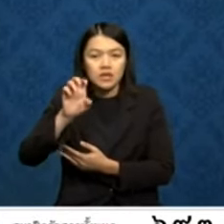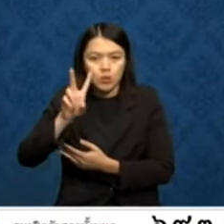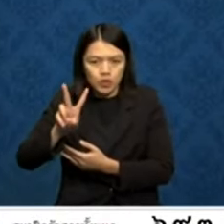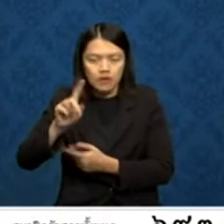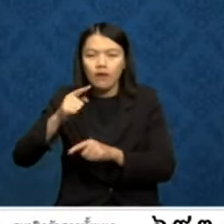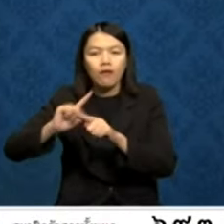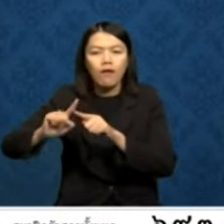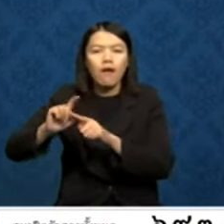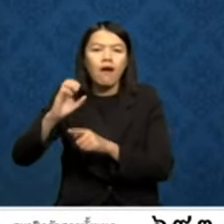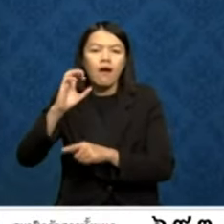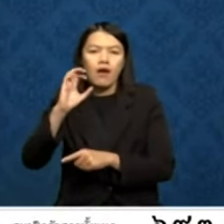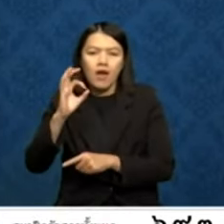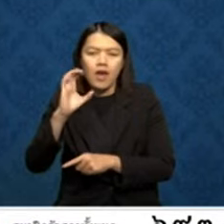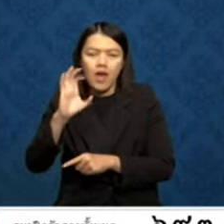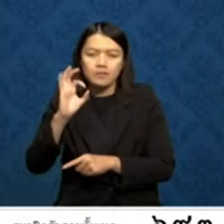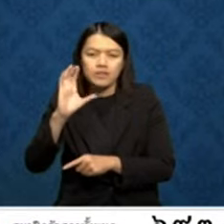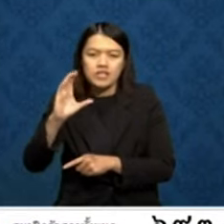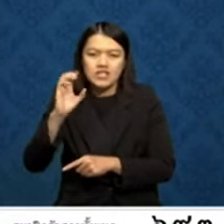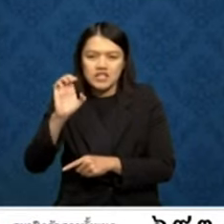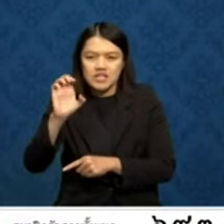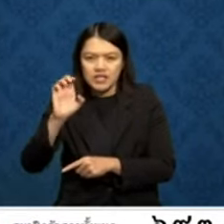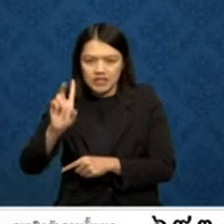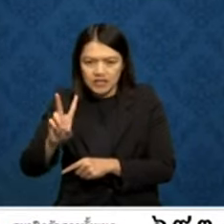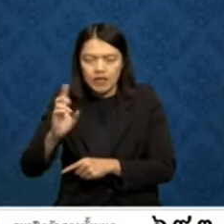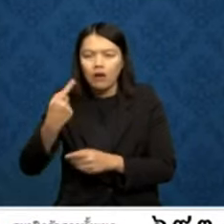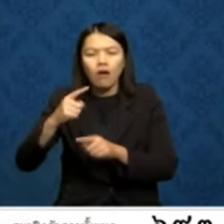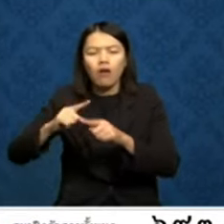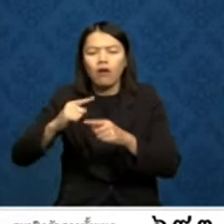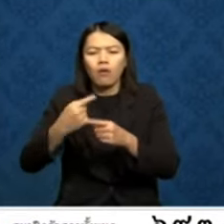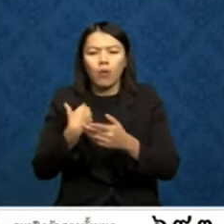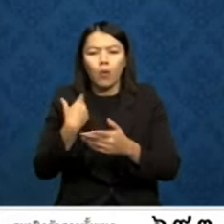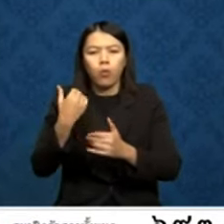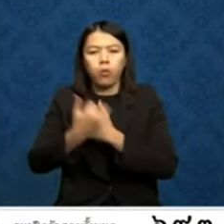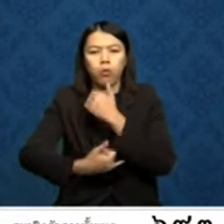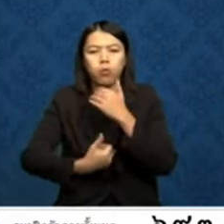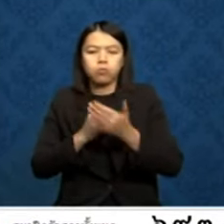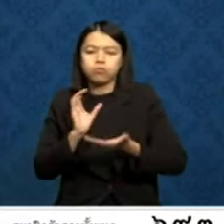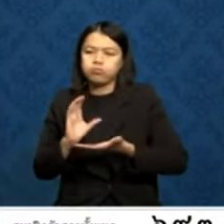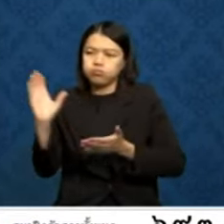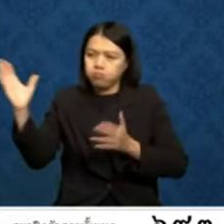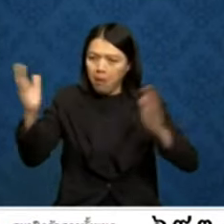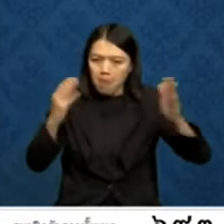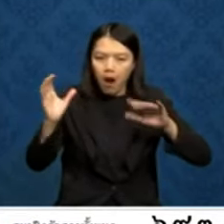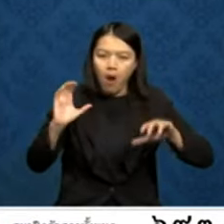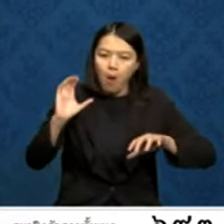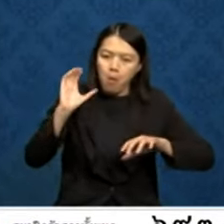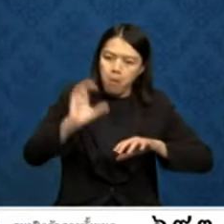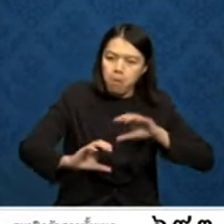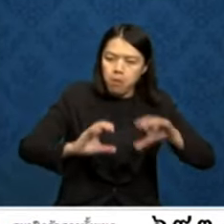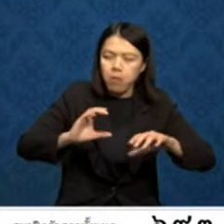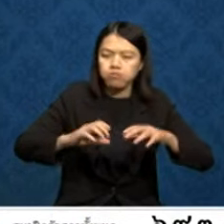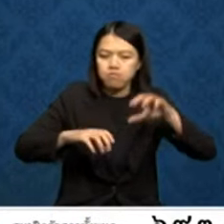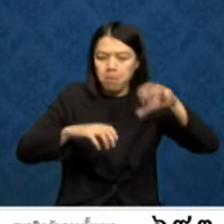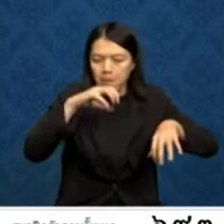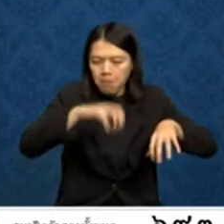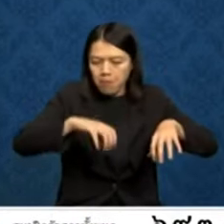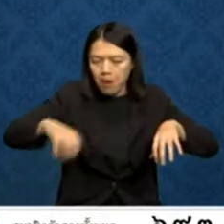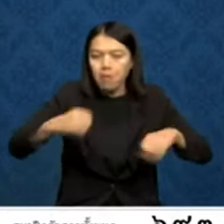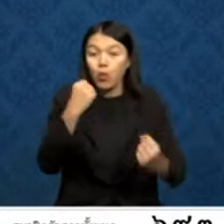และFCEV โดยเร่งดึงดูดนักลงทุนจากต่างประเทศให้มาตั้งฐานการผลิตยานยนต์ไฟฟ้